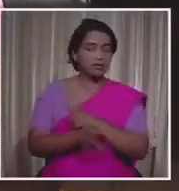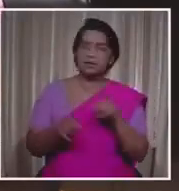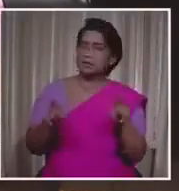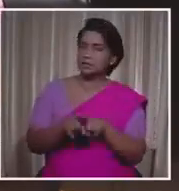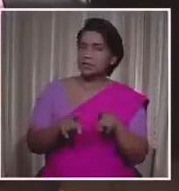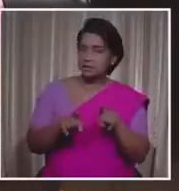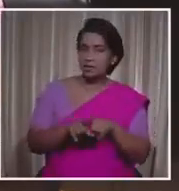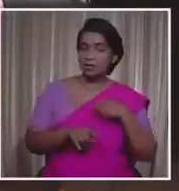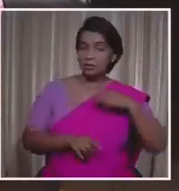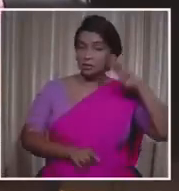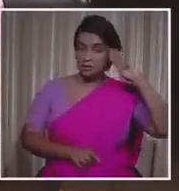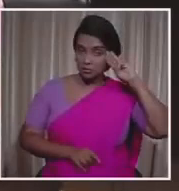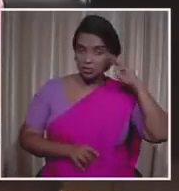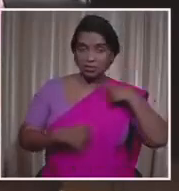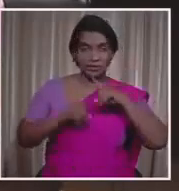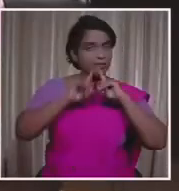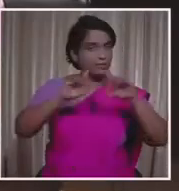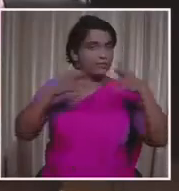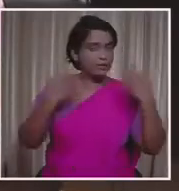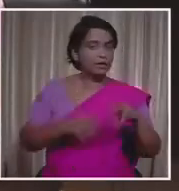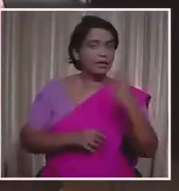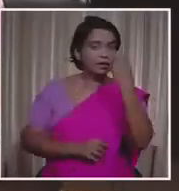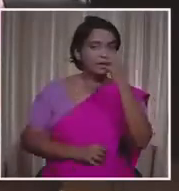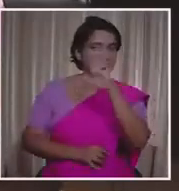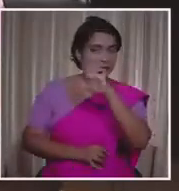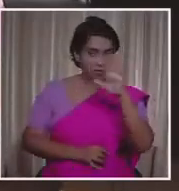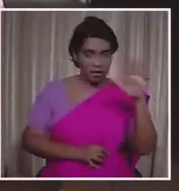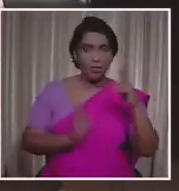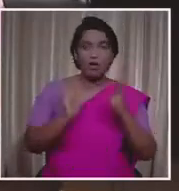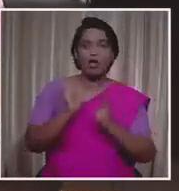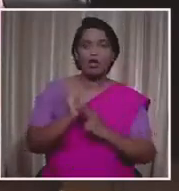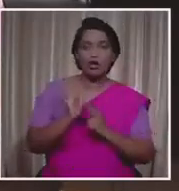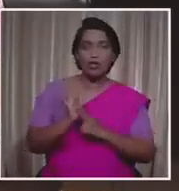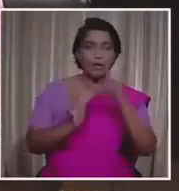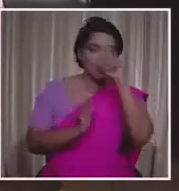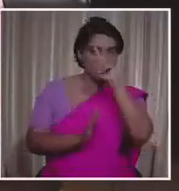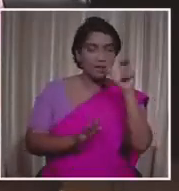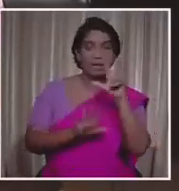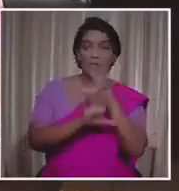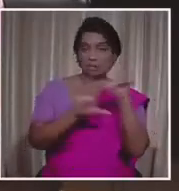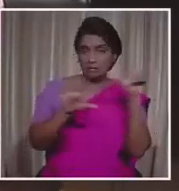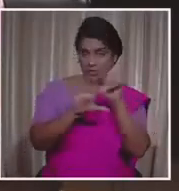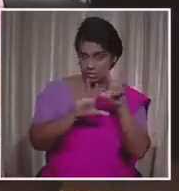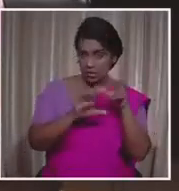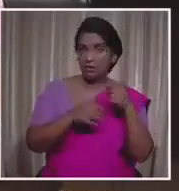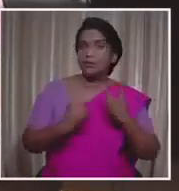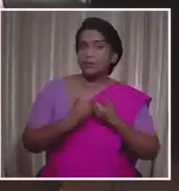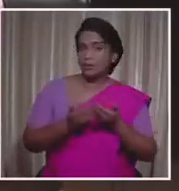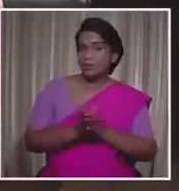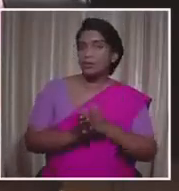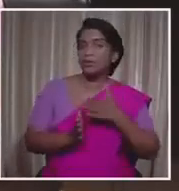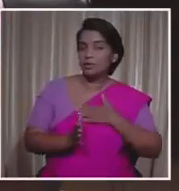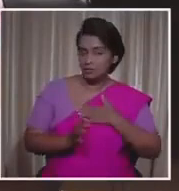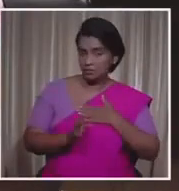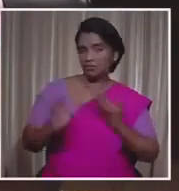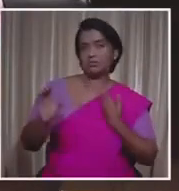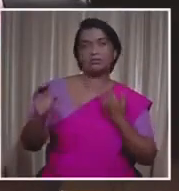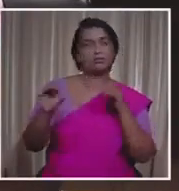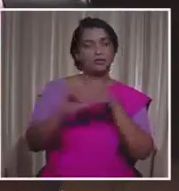ව්‍යවස්ථානුකූලව ප්‍රතිඥාවන් දී 2019 නොවැම්බර් මාස 18 වන දින මා විසින් එම